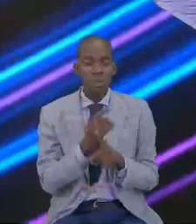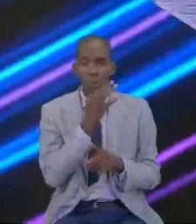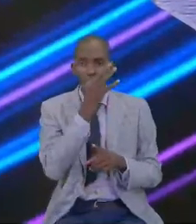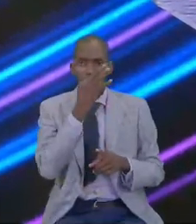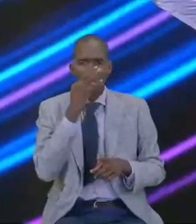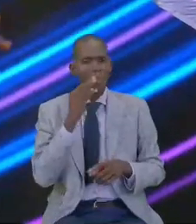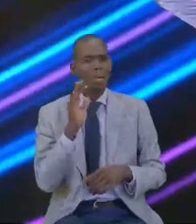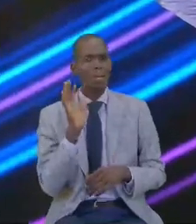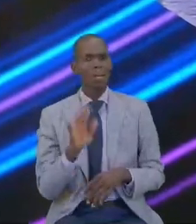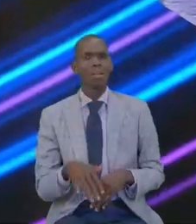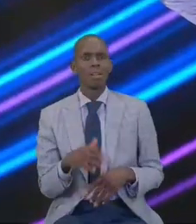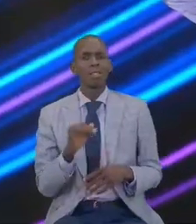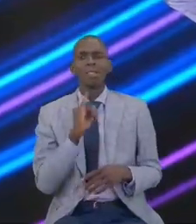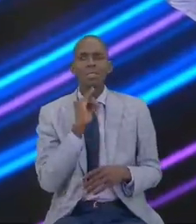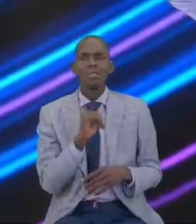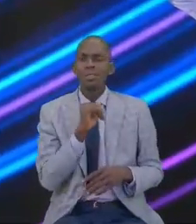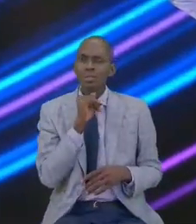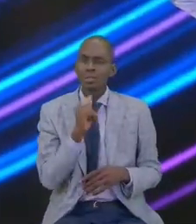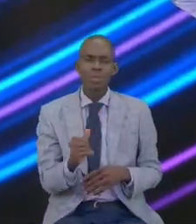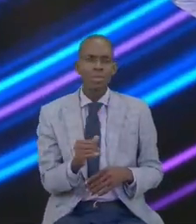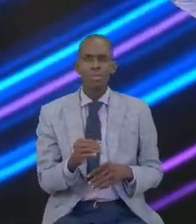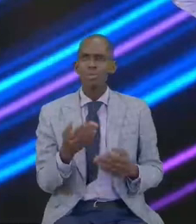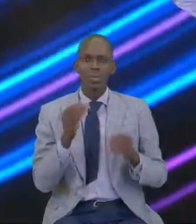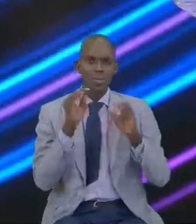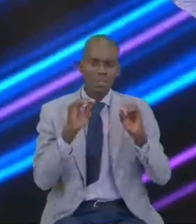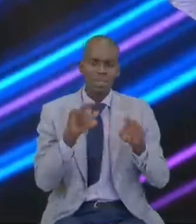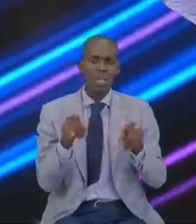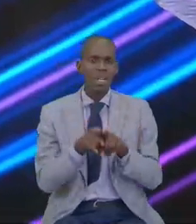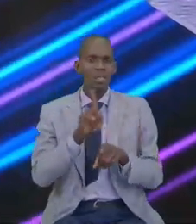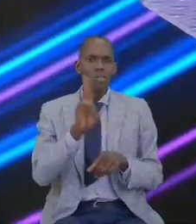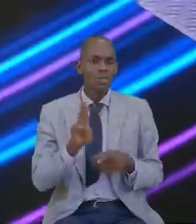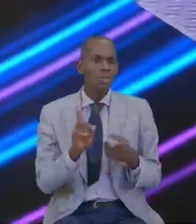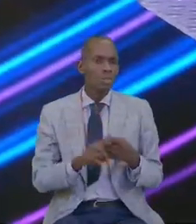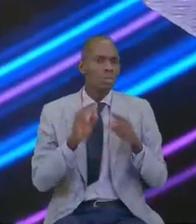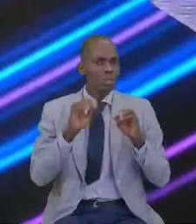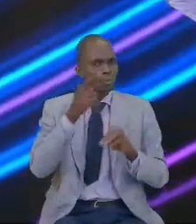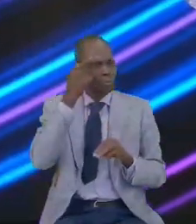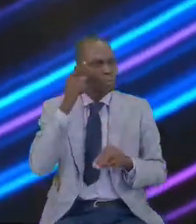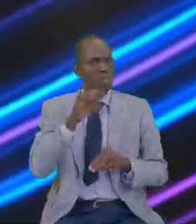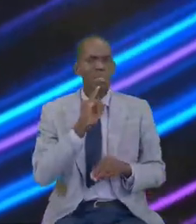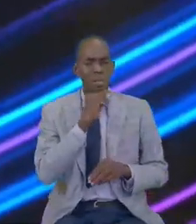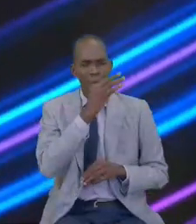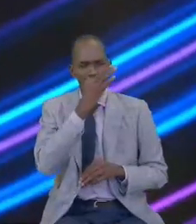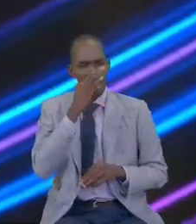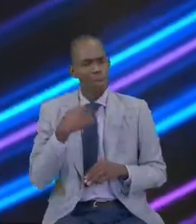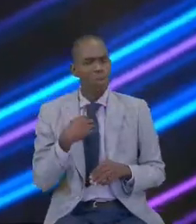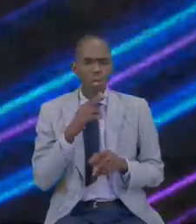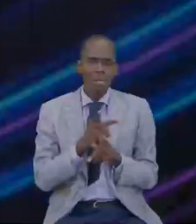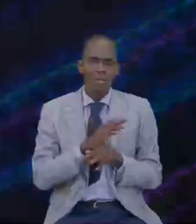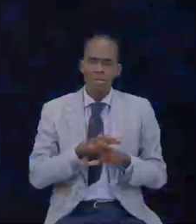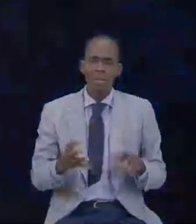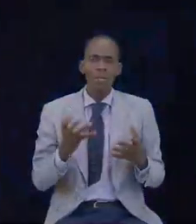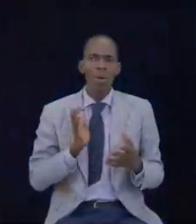mangent pas comme ils mangeaient avant. Ah, est-ce que c'est vrai ça? Alors ils ont peur. Ils ne veulent pas que leur pasteur meure. Qu'il meure, qu'il meure.